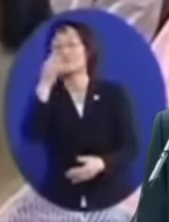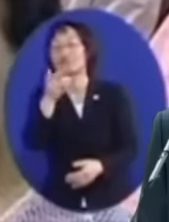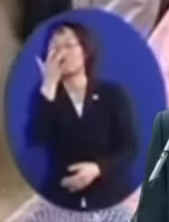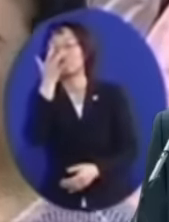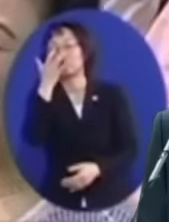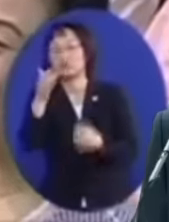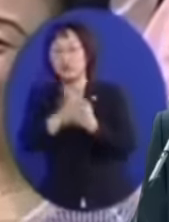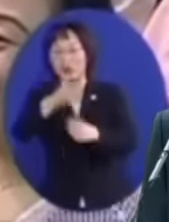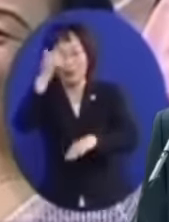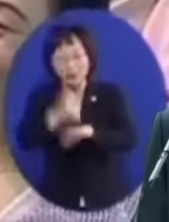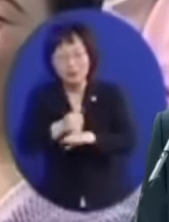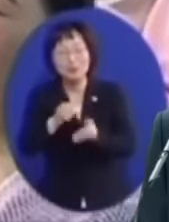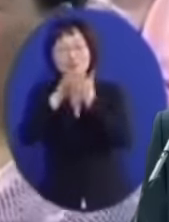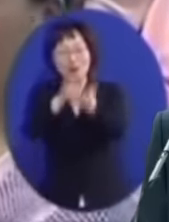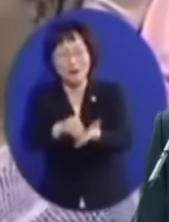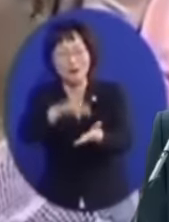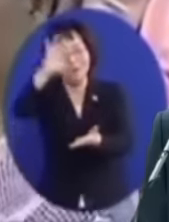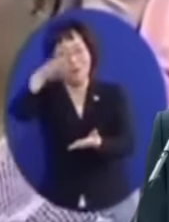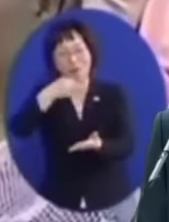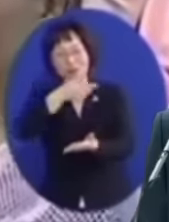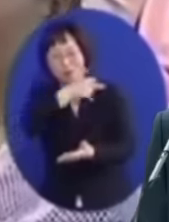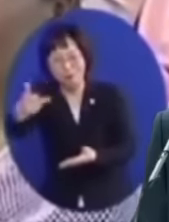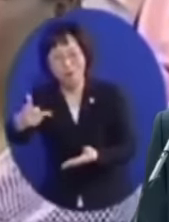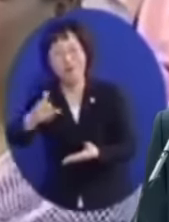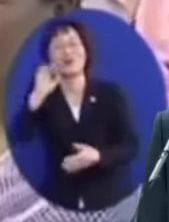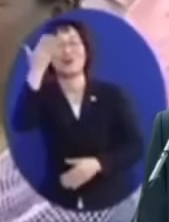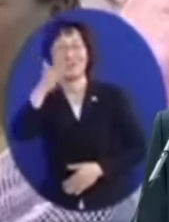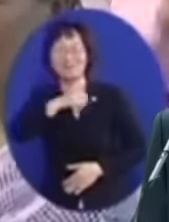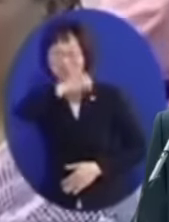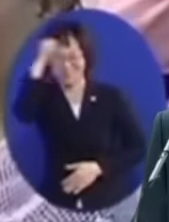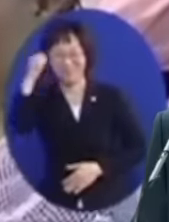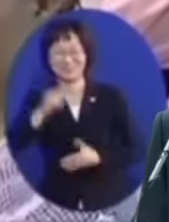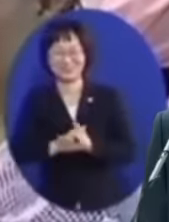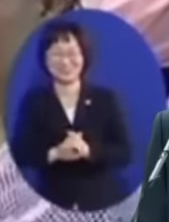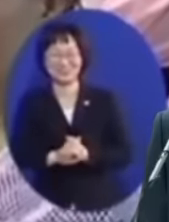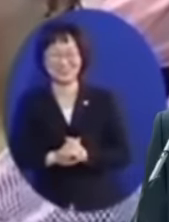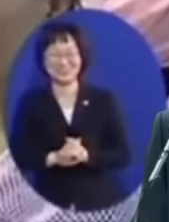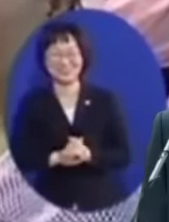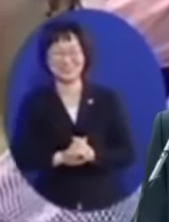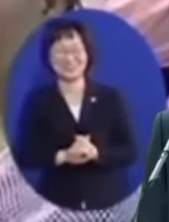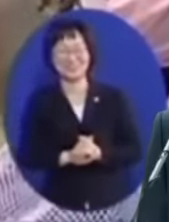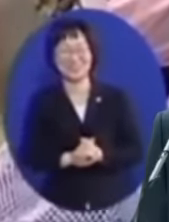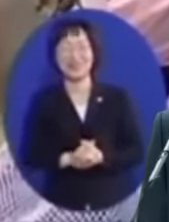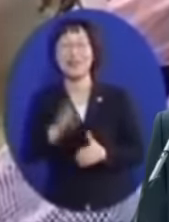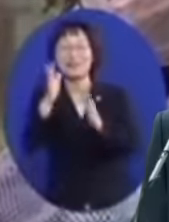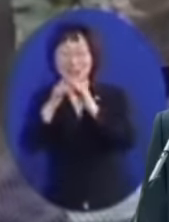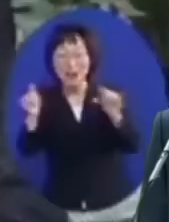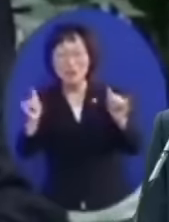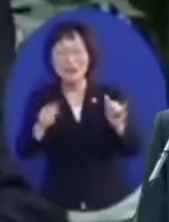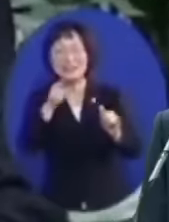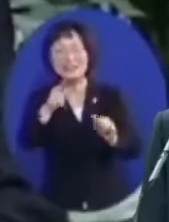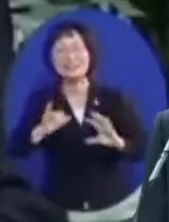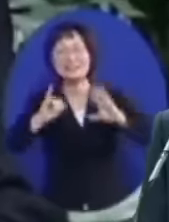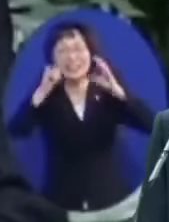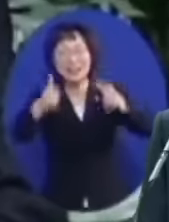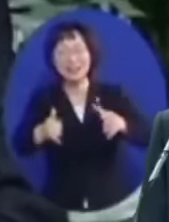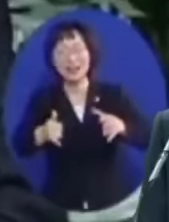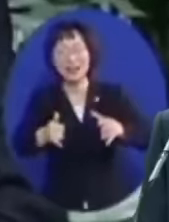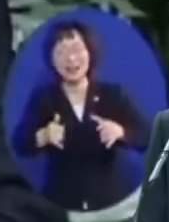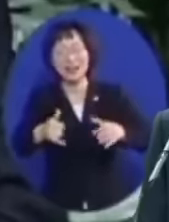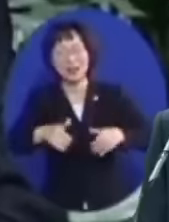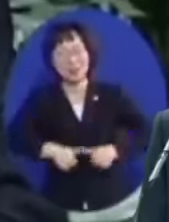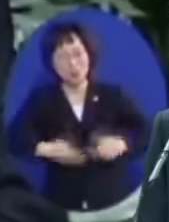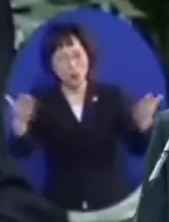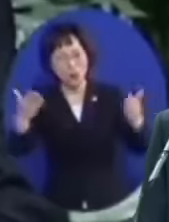받고 좋은 직장을 얻었다는 말을 들었습니다. 사람이 이 세상에 전혀 쓸모없는